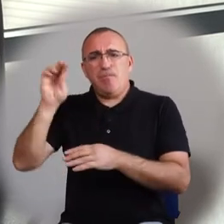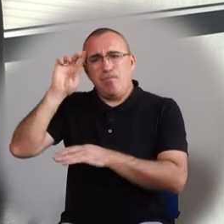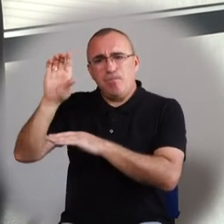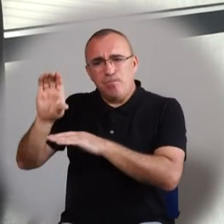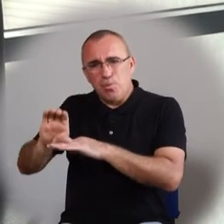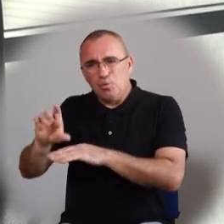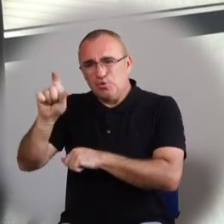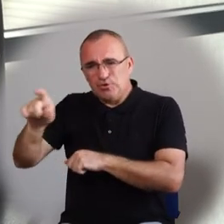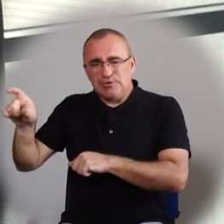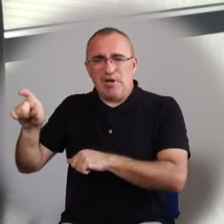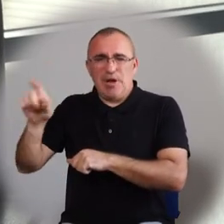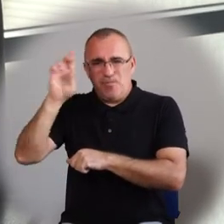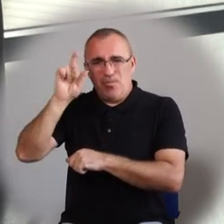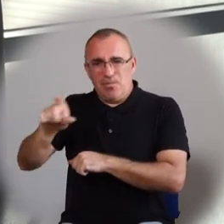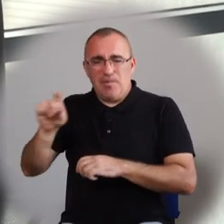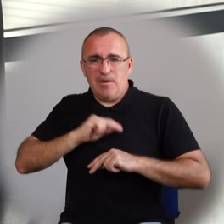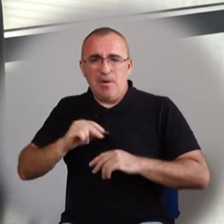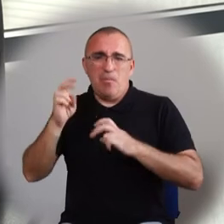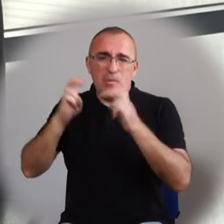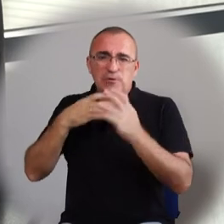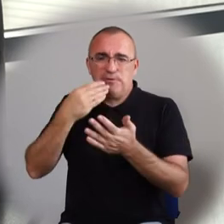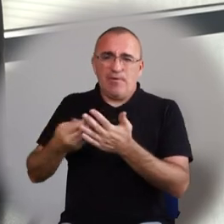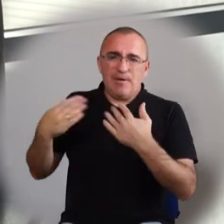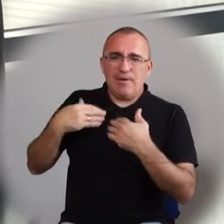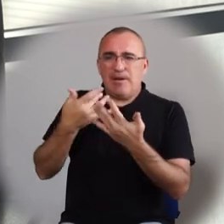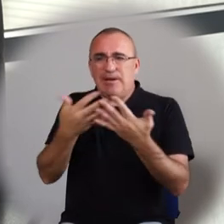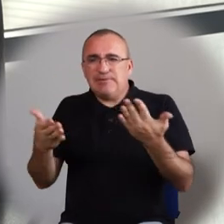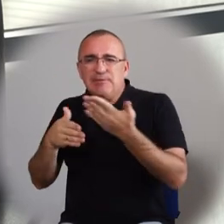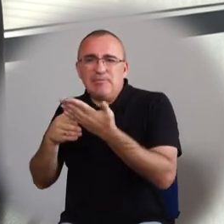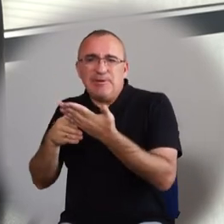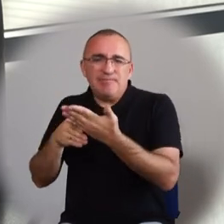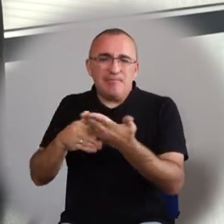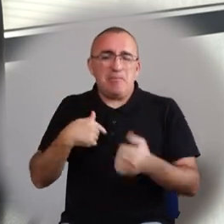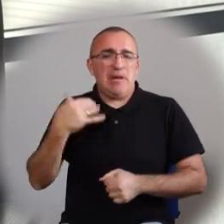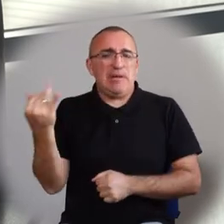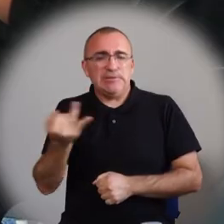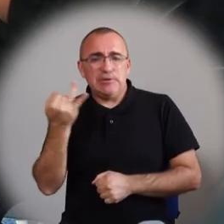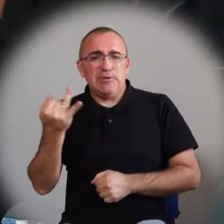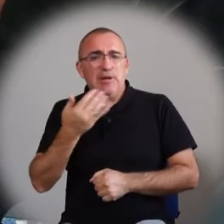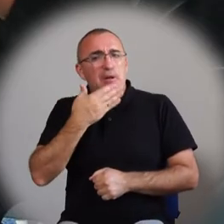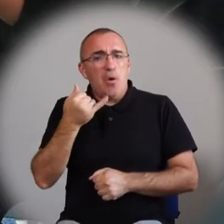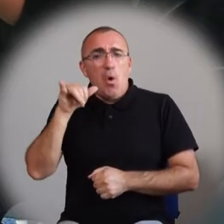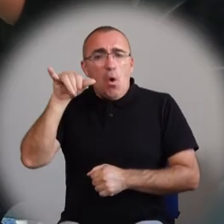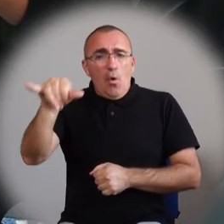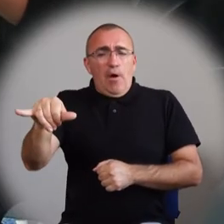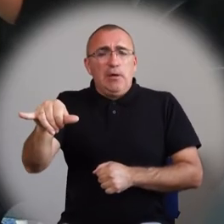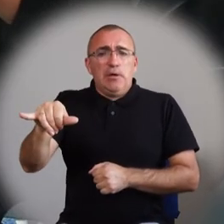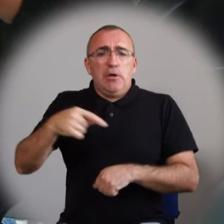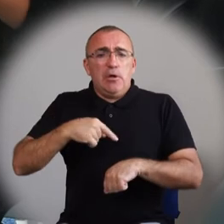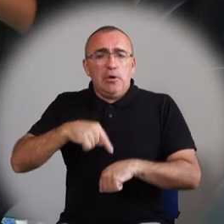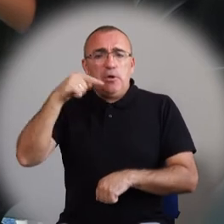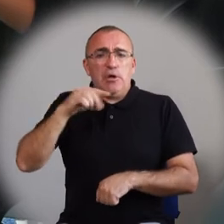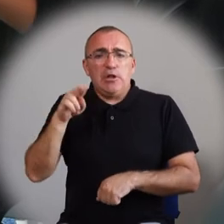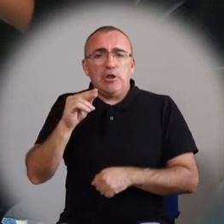принципі, схиляв бюджетників, промисловців, тоді ще працювала промисловість на свій бік, різними преференціями. Мені от цікаво, чи немає